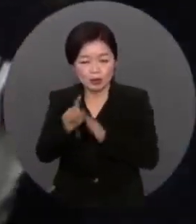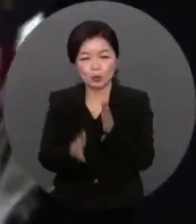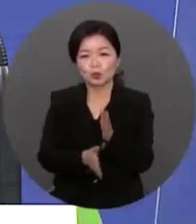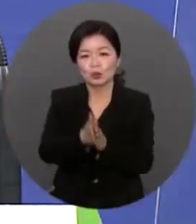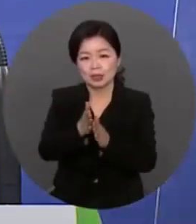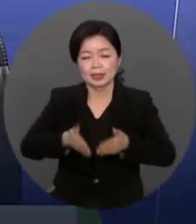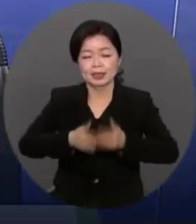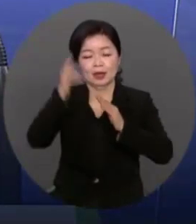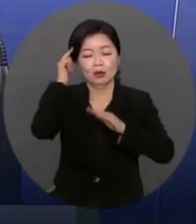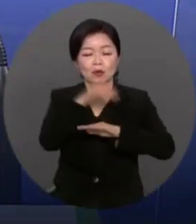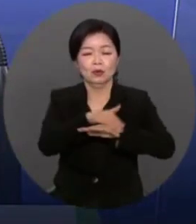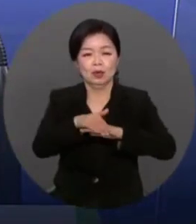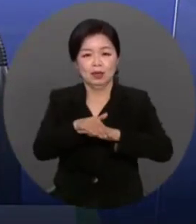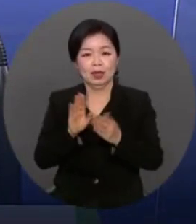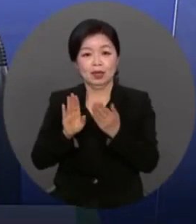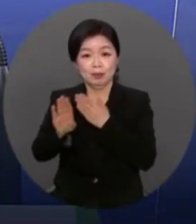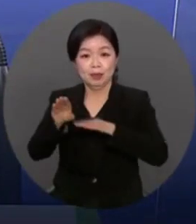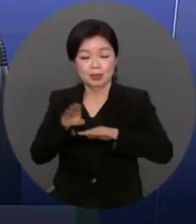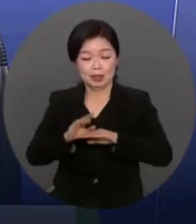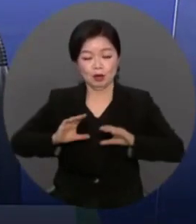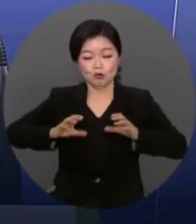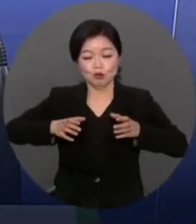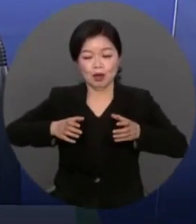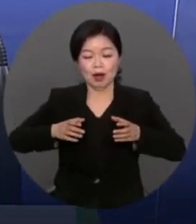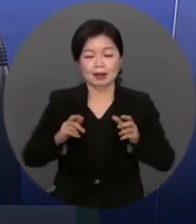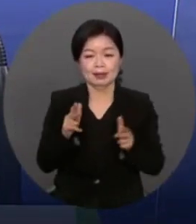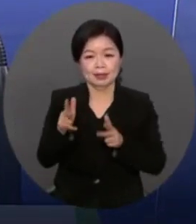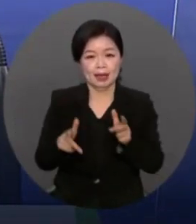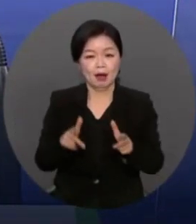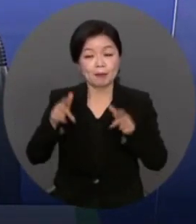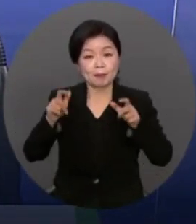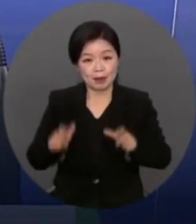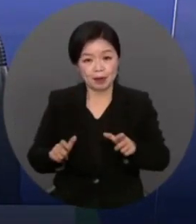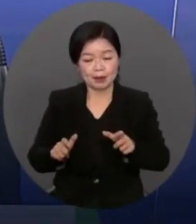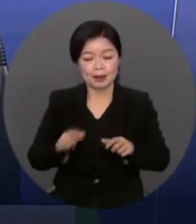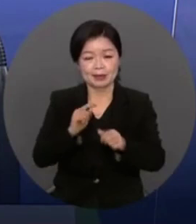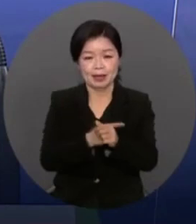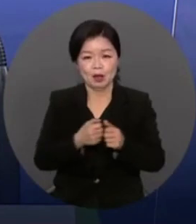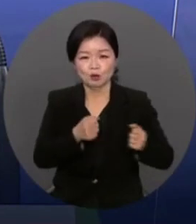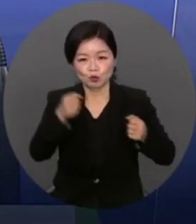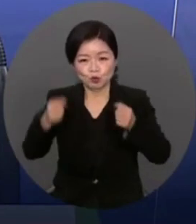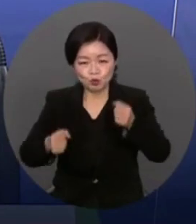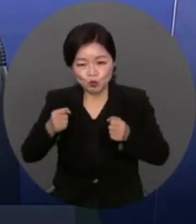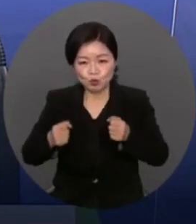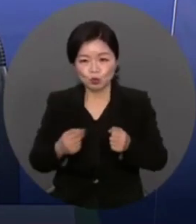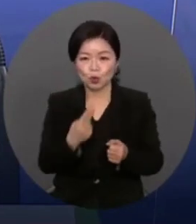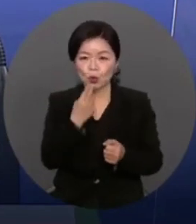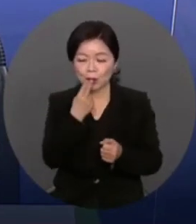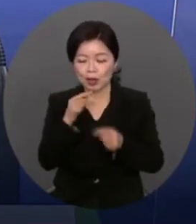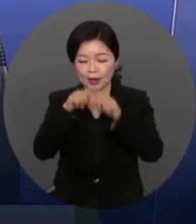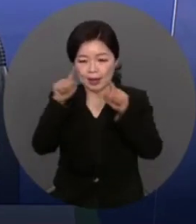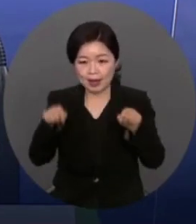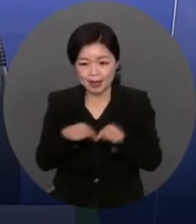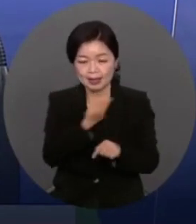세웠습니다. 미래차 국가산단을 중심으로 전기수소차, 자율주행차, 차세대 배터리 등 미래차